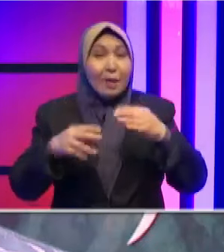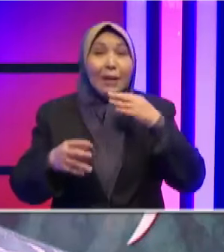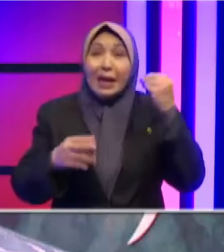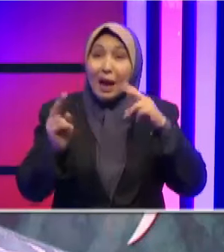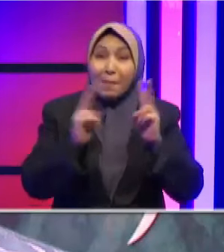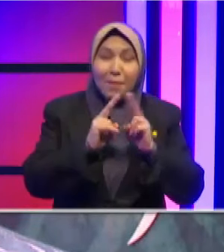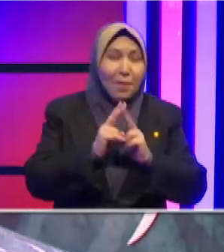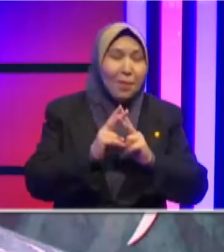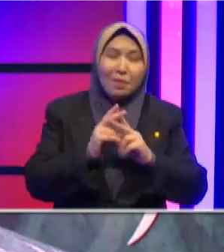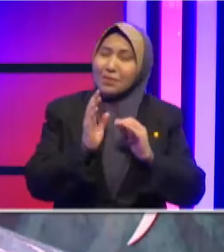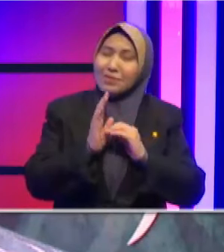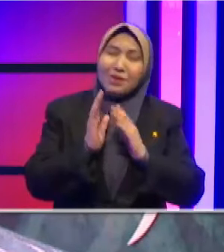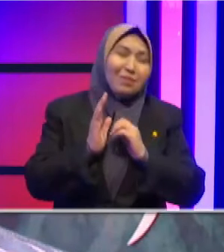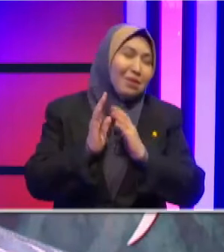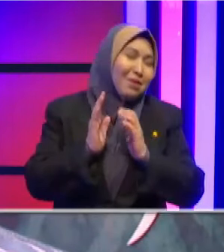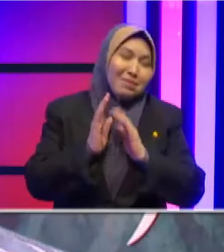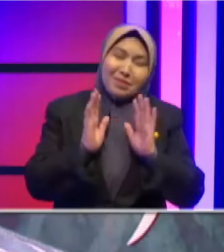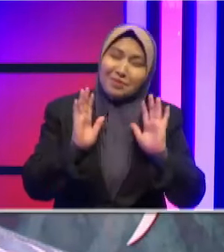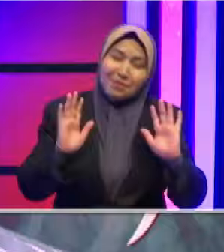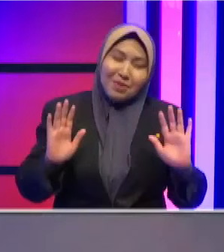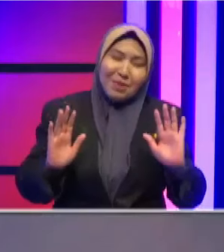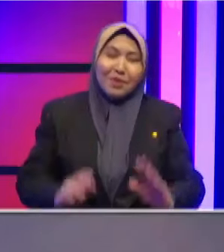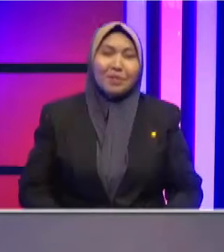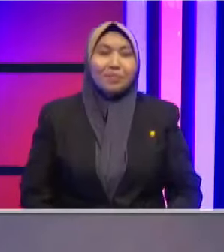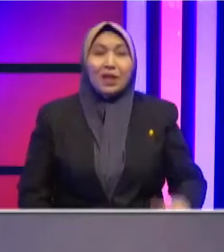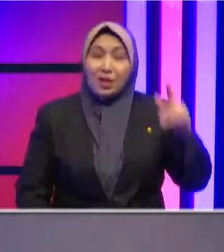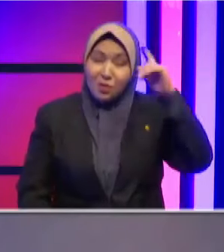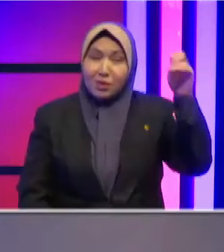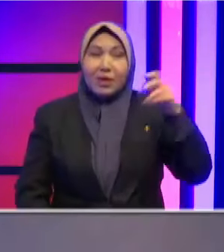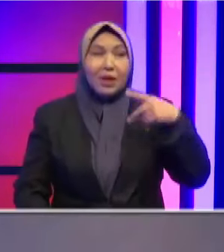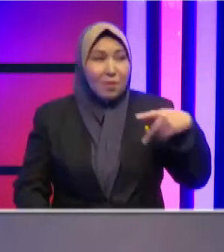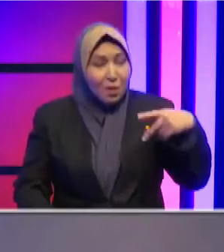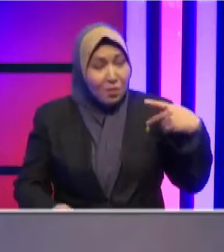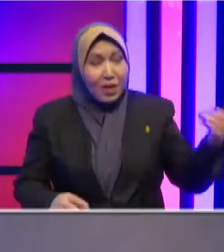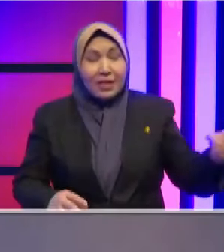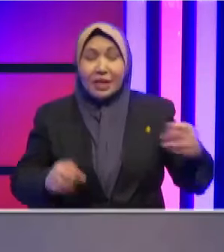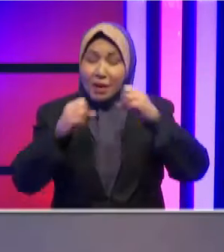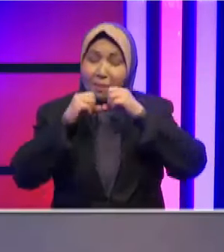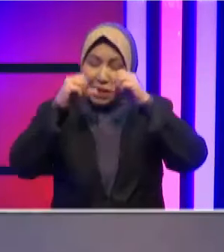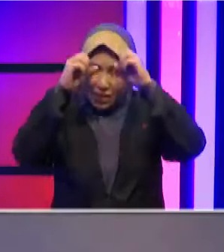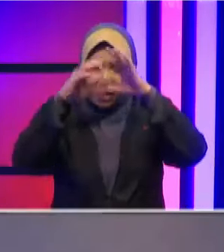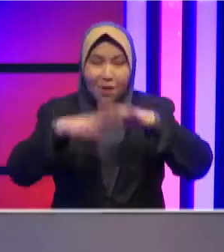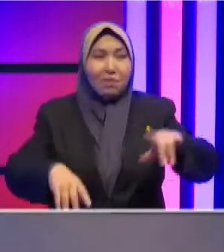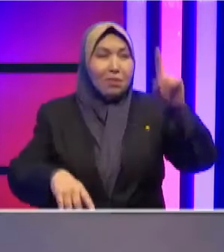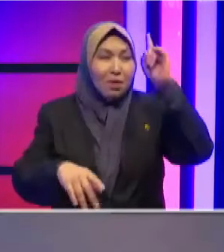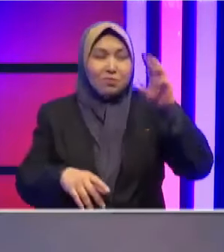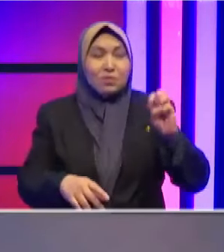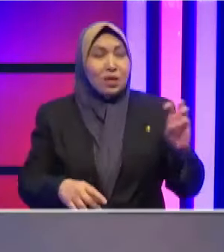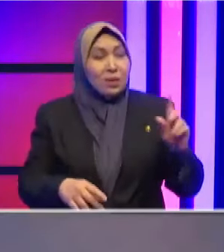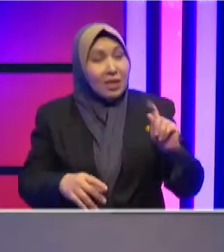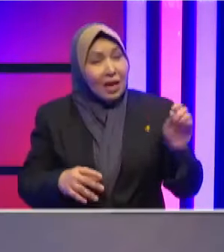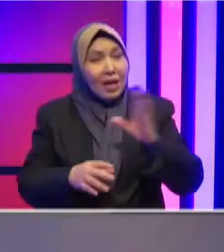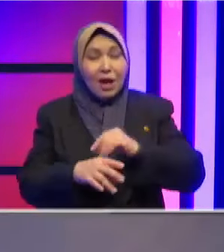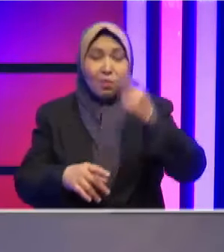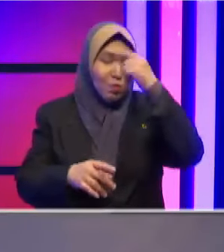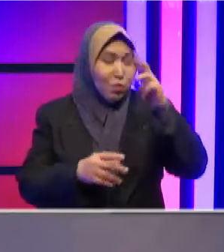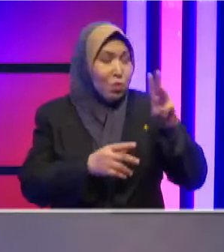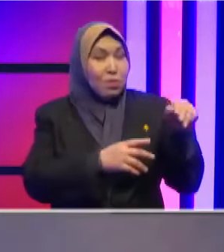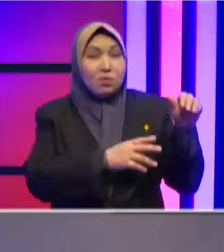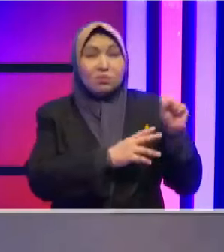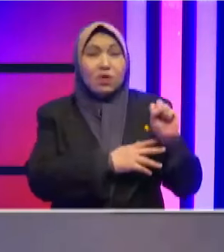Masya Allah rahmati Allah subhanahuwata'ala mukasurat